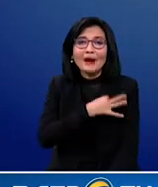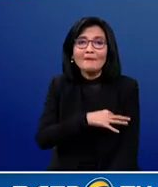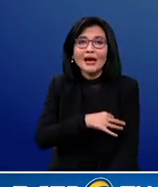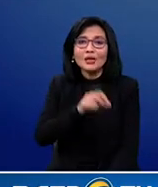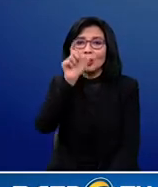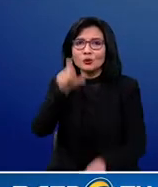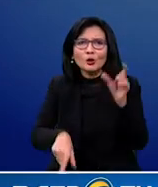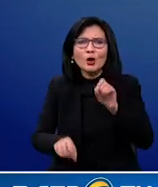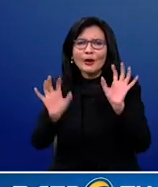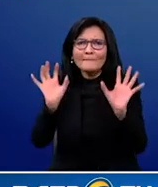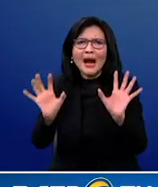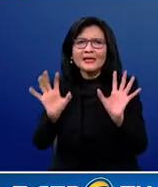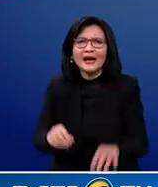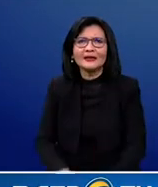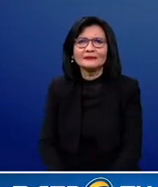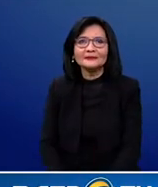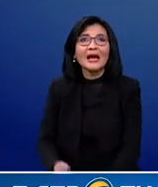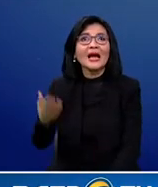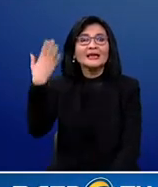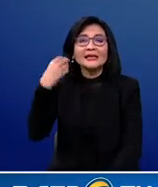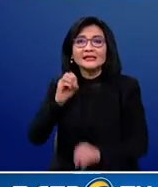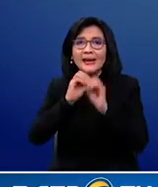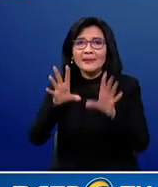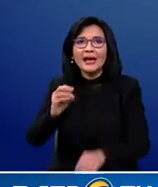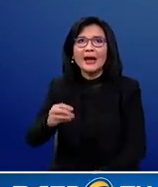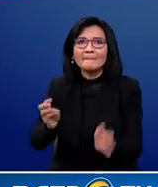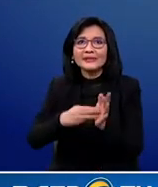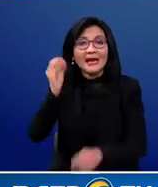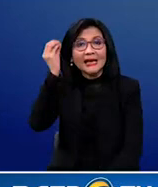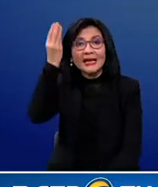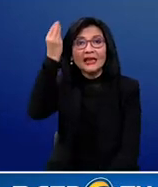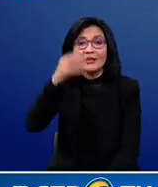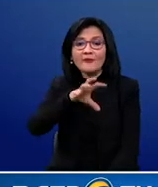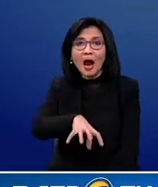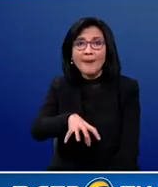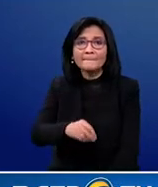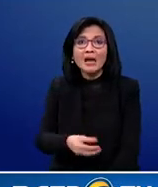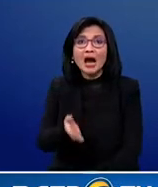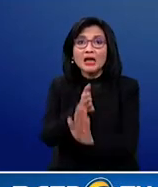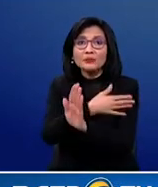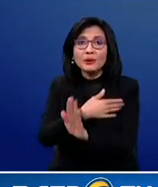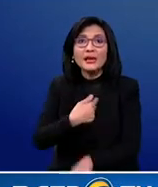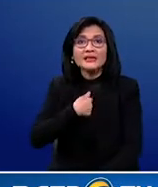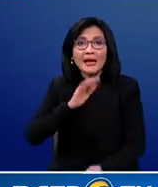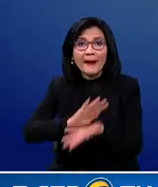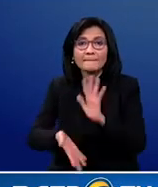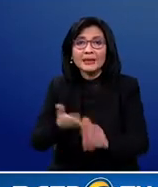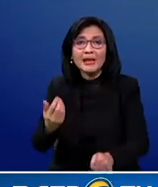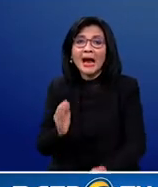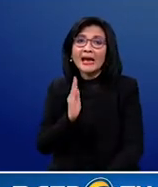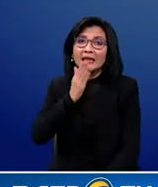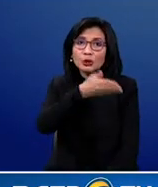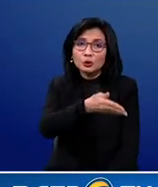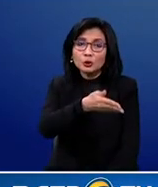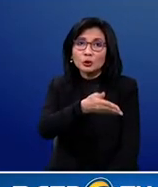lebih banyak lagi pak dan saya tadi bilang masalah kreatif HP karena apa karena sebelumnya saya pernah berpartisipasi